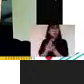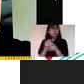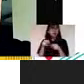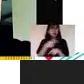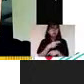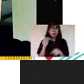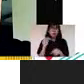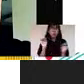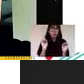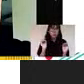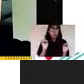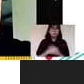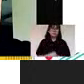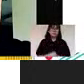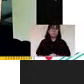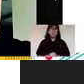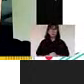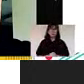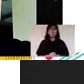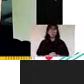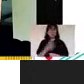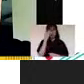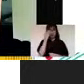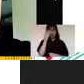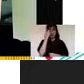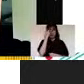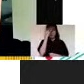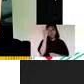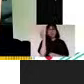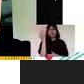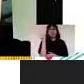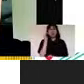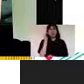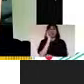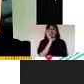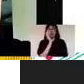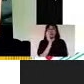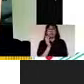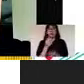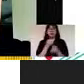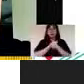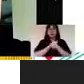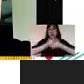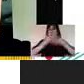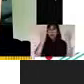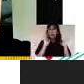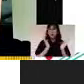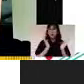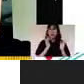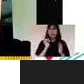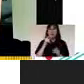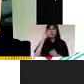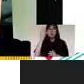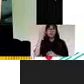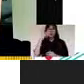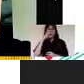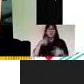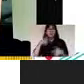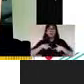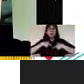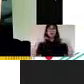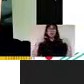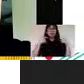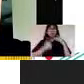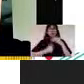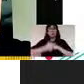Saya kira ini tadi sudah dipaparkan secara detail oleh Pak Dirjen, saya tidak perlu